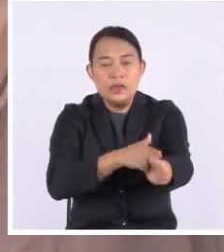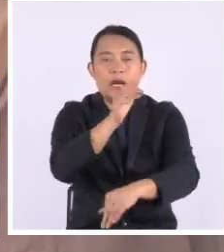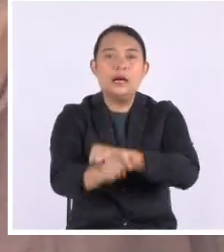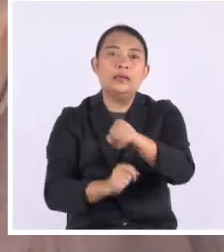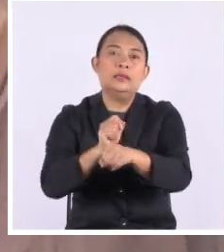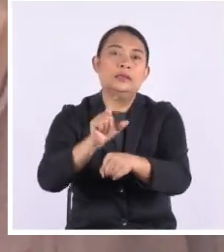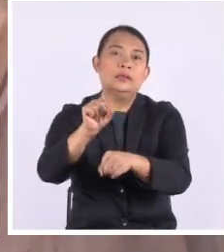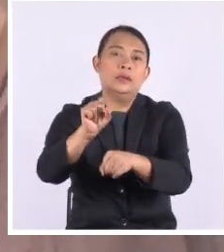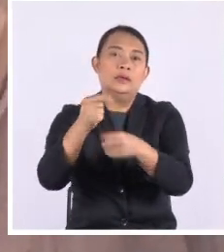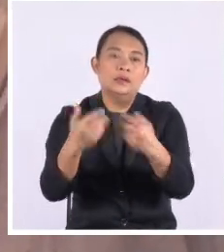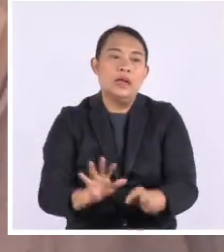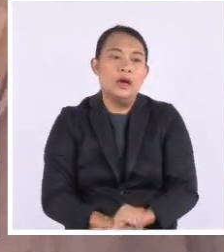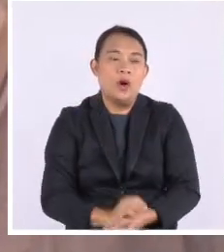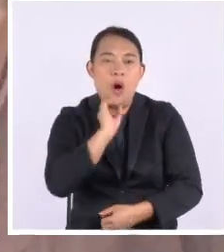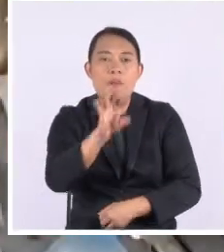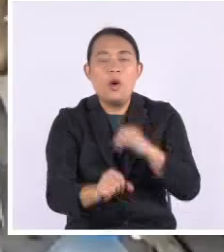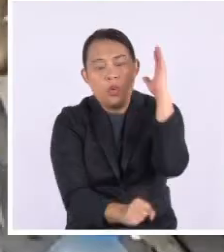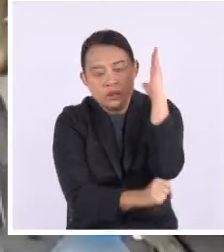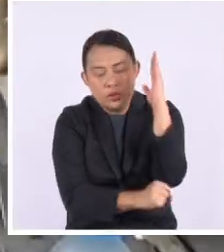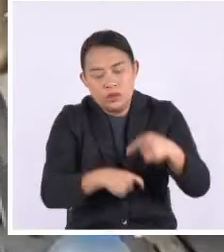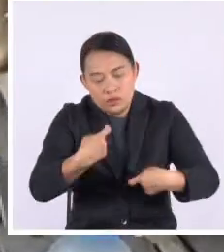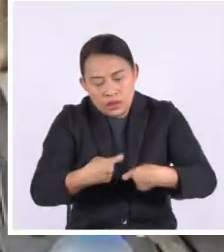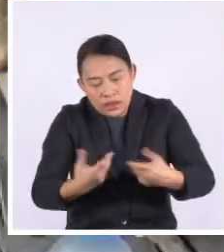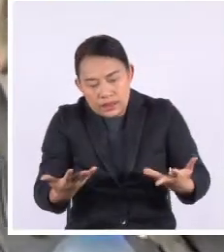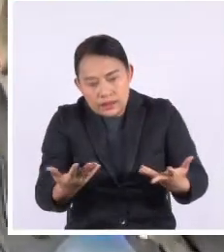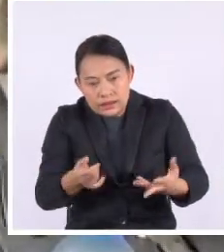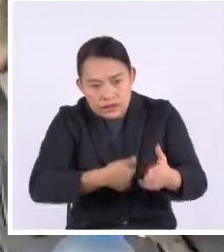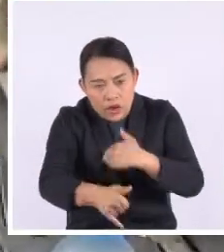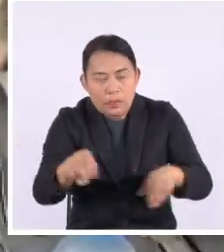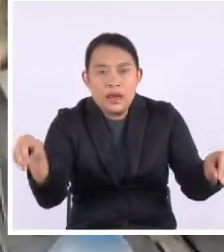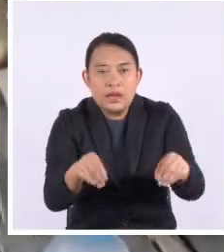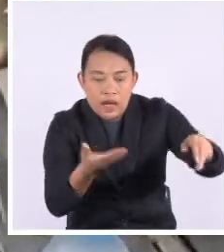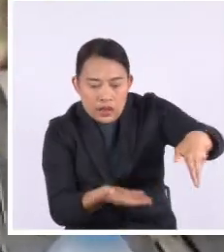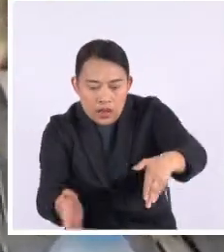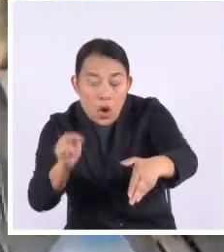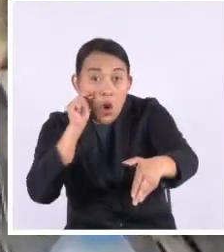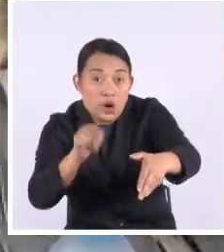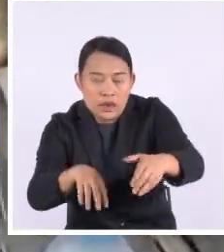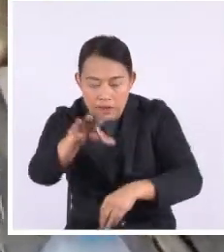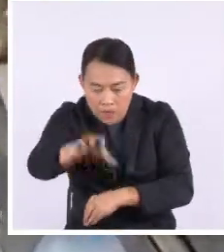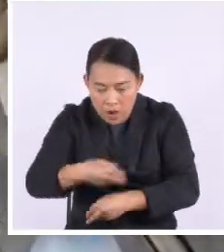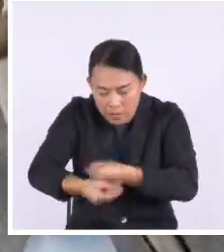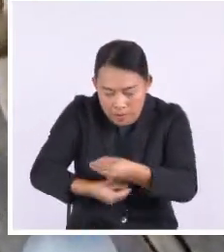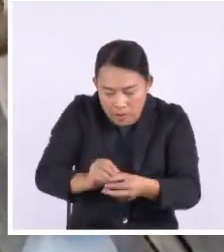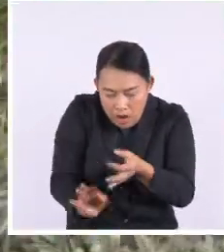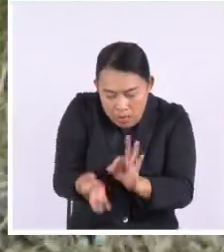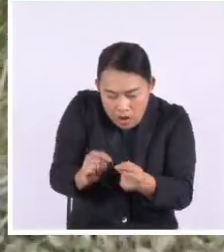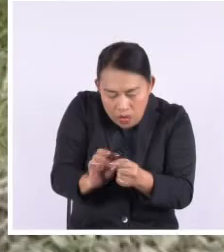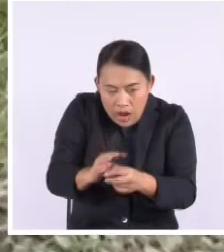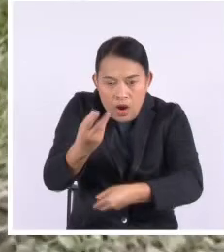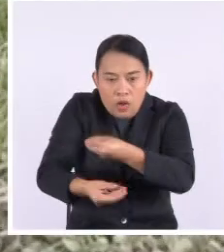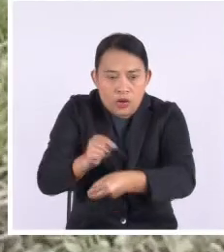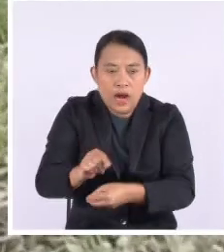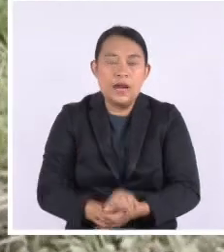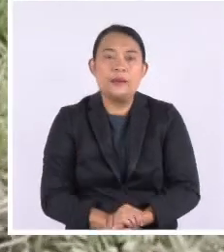ว่ายากลำบากนะคะได้แต่เดินออกไปเก็บเศษไม้ริมคลองมาเผาถ่านแล้วก็ขายให้ชาวบ้านได้เงินราคากระสอ